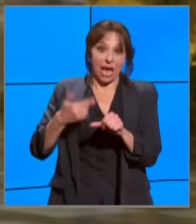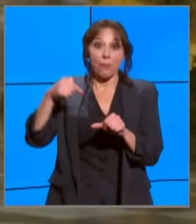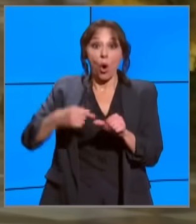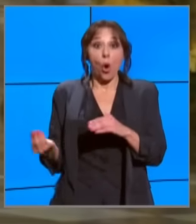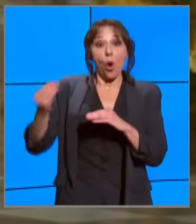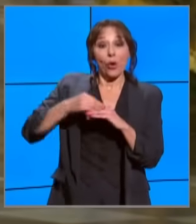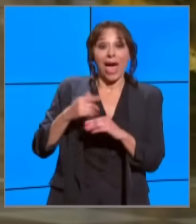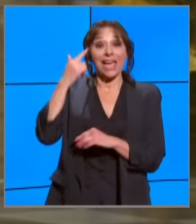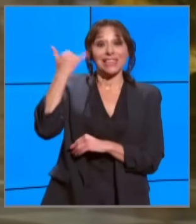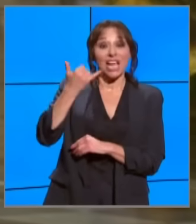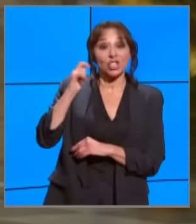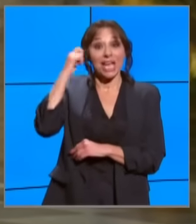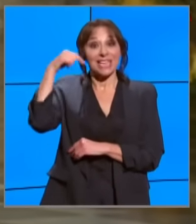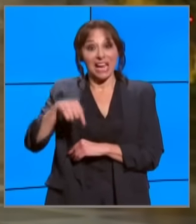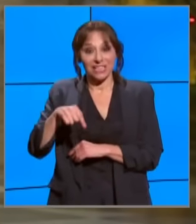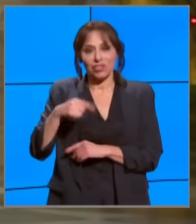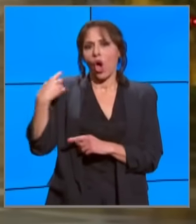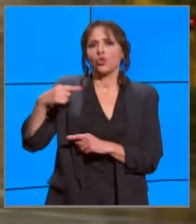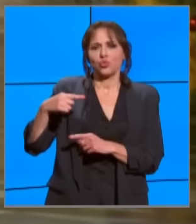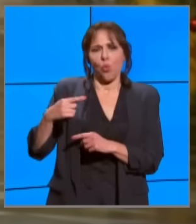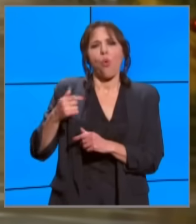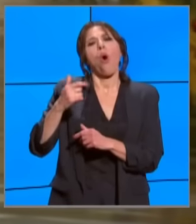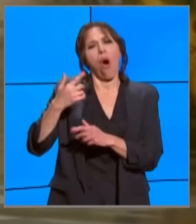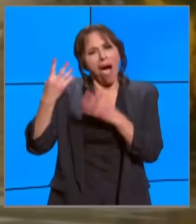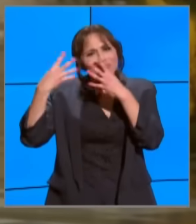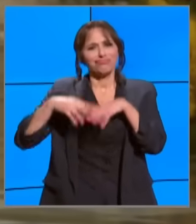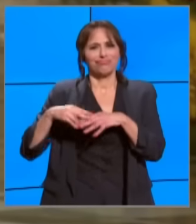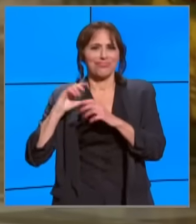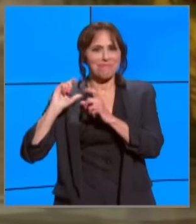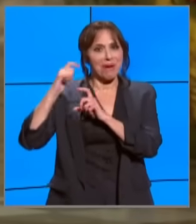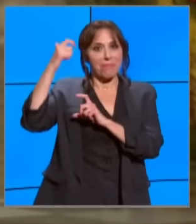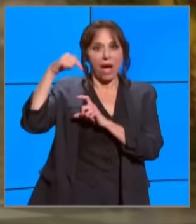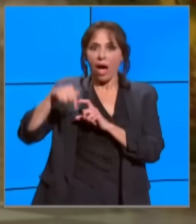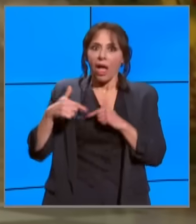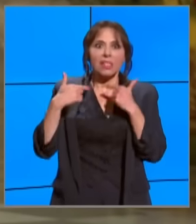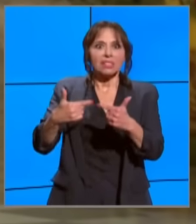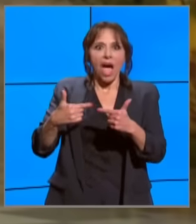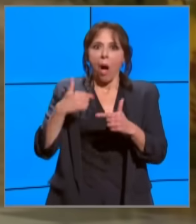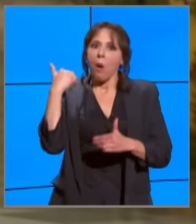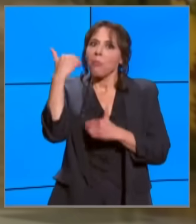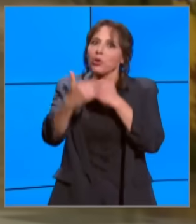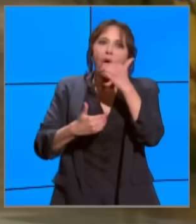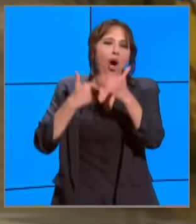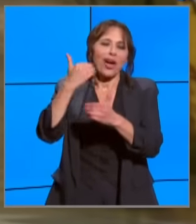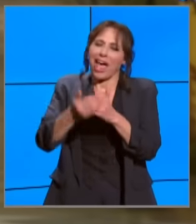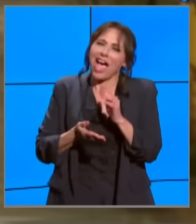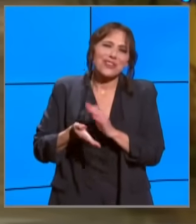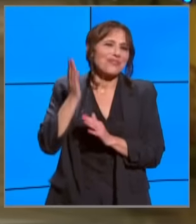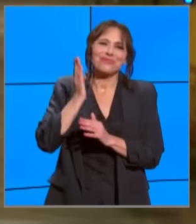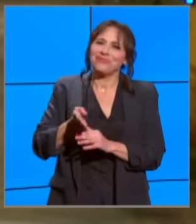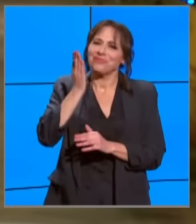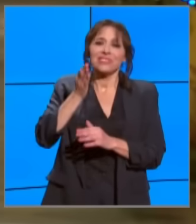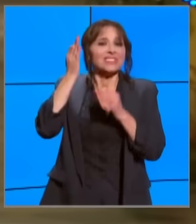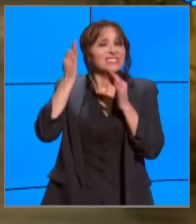artificiale che si autoalimenta sta generando un Progresso inarrestabile destinato a modificare